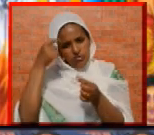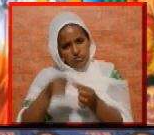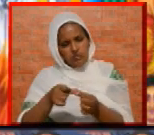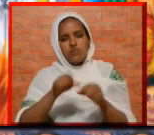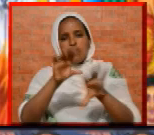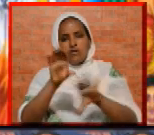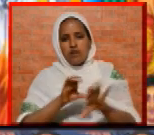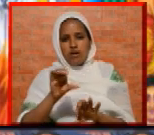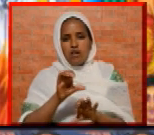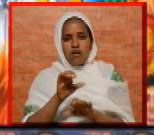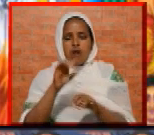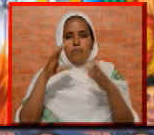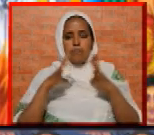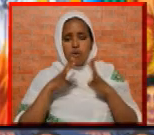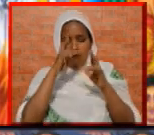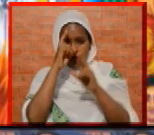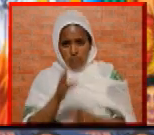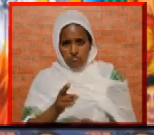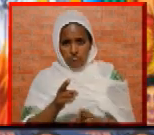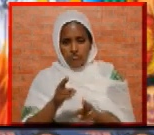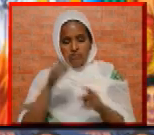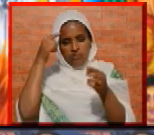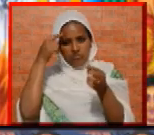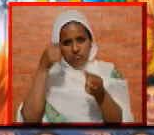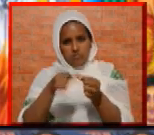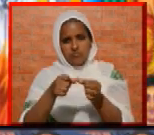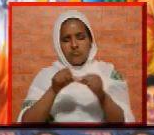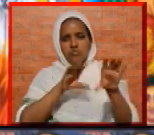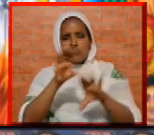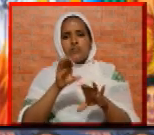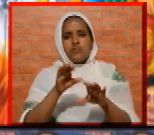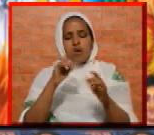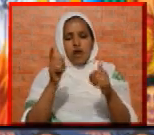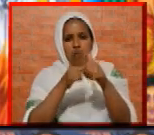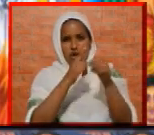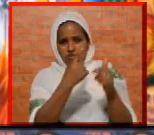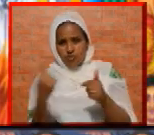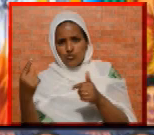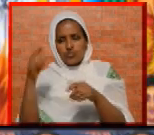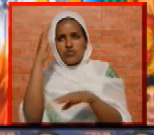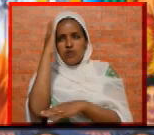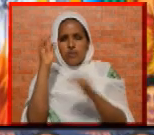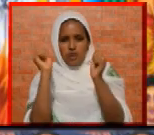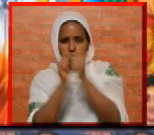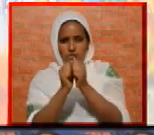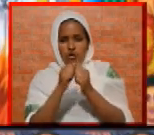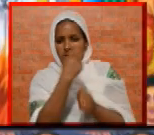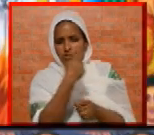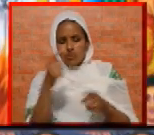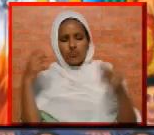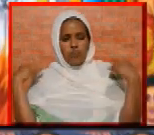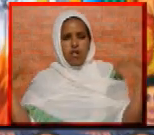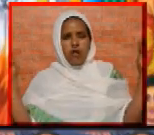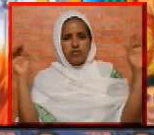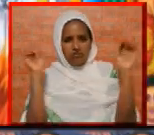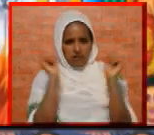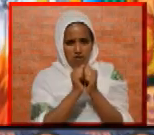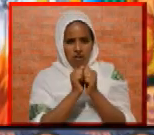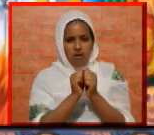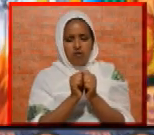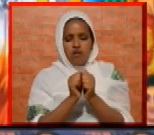መታሰቢያቸውን ታደርጋለች። ባላቸውን ስታከብር ያንዳንዱን ከእግዚአብሔር ጋር ያንዳንዱን ከመላእክት